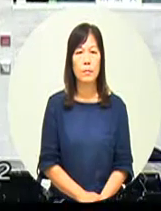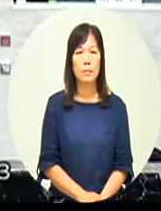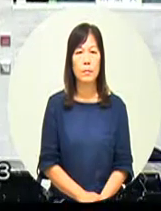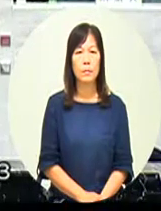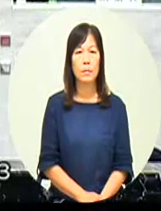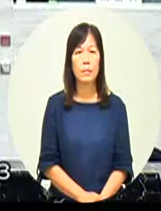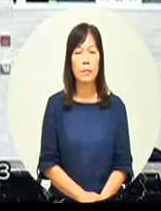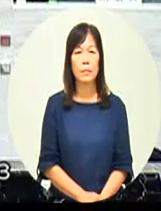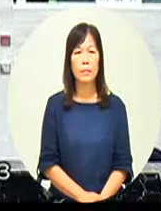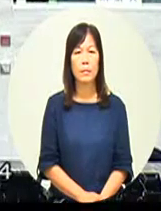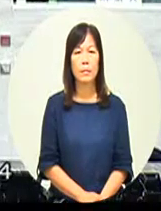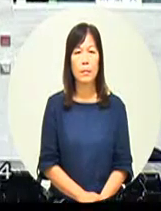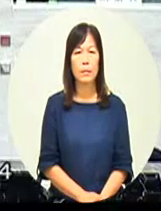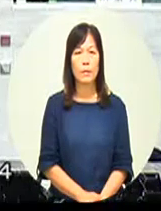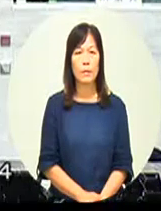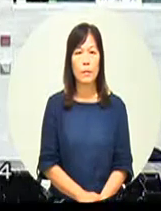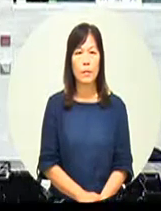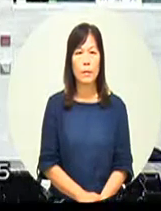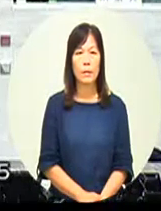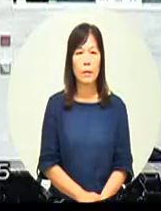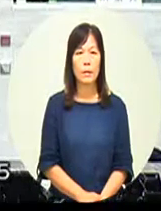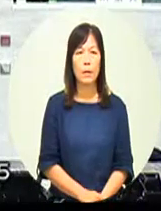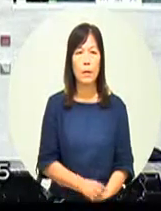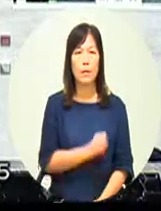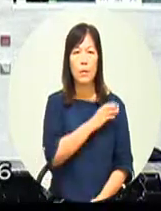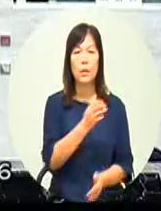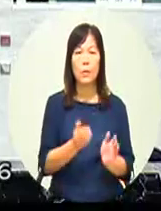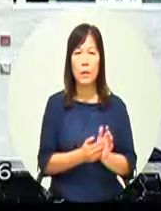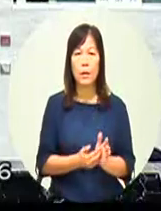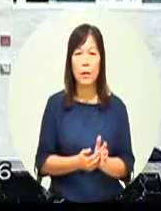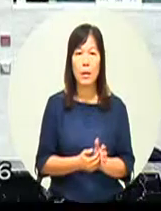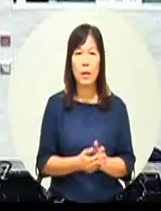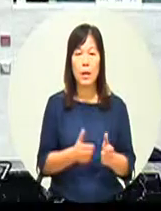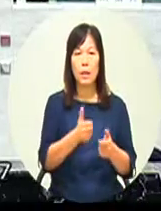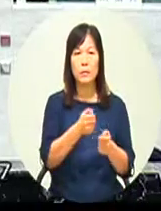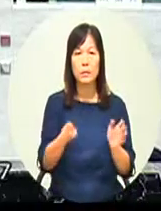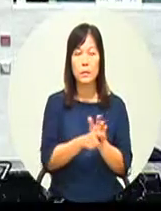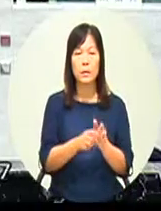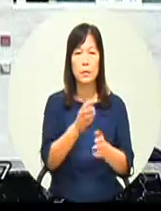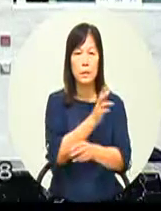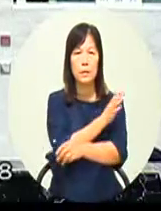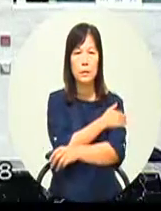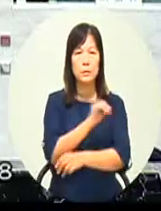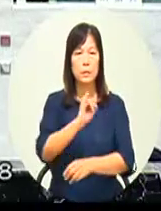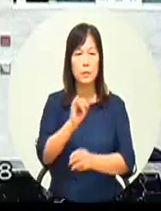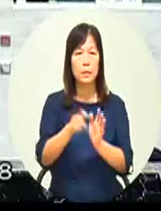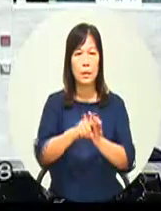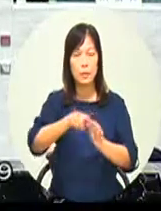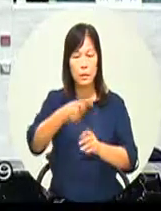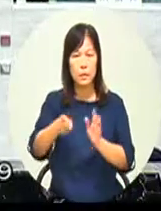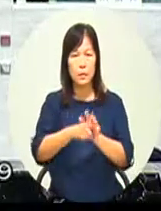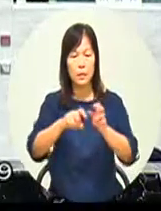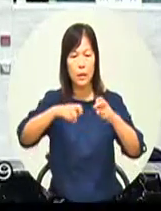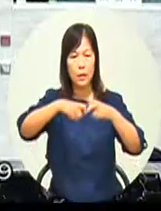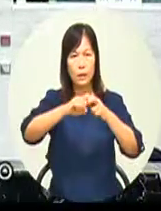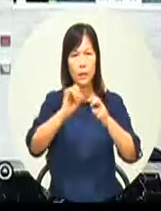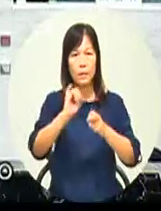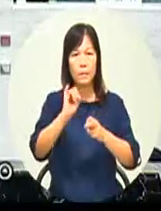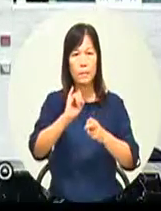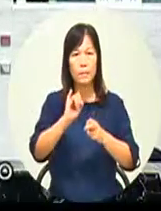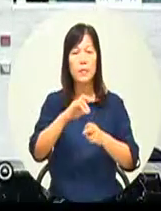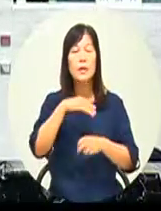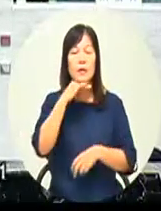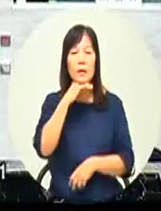这样， 好了吗？ 好 ，OK。谢谢陈远咨询哈，那再过来是李梅珍，你等一